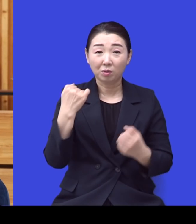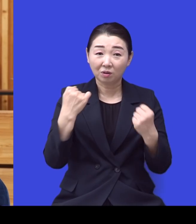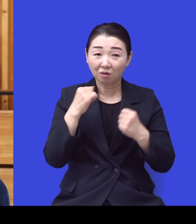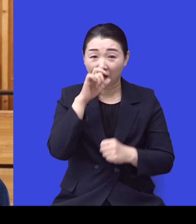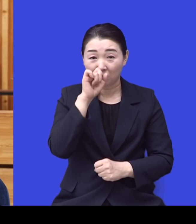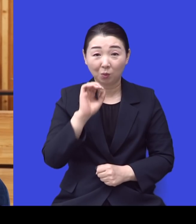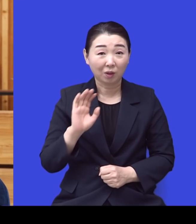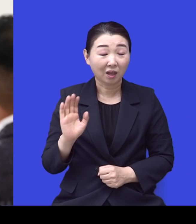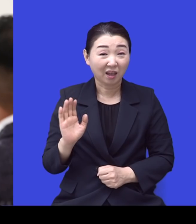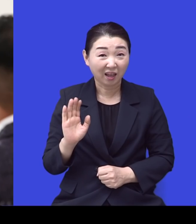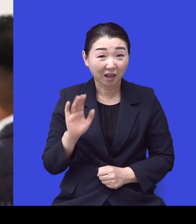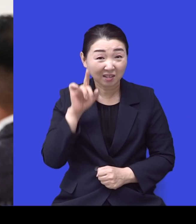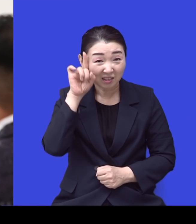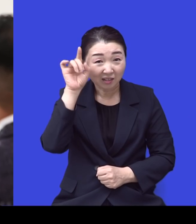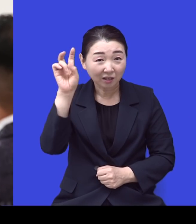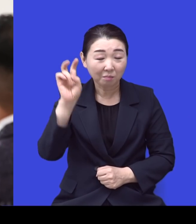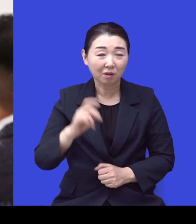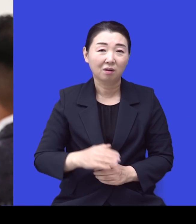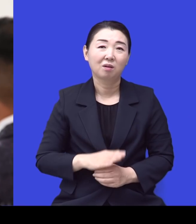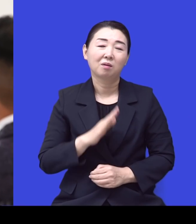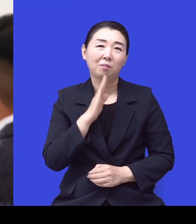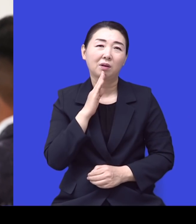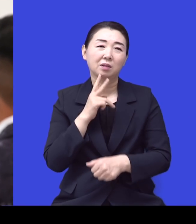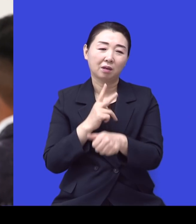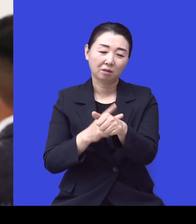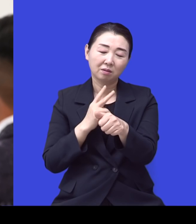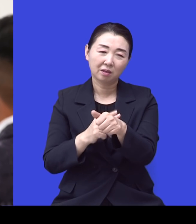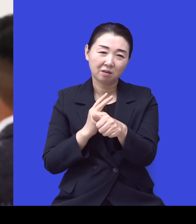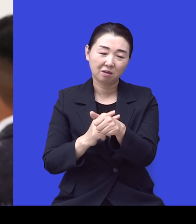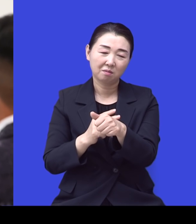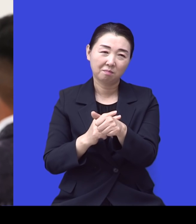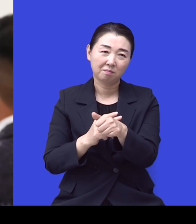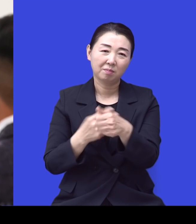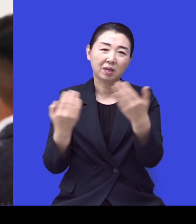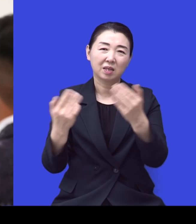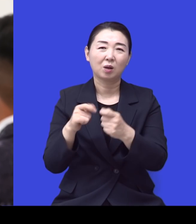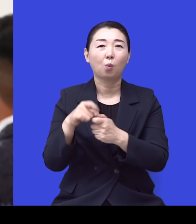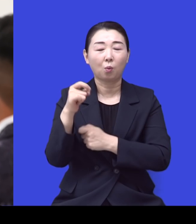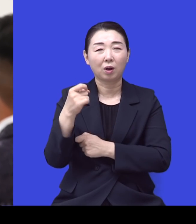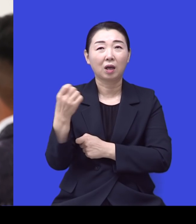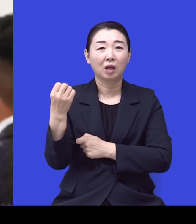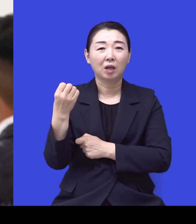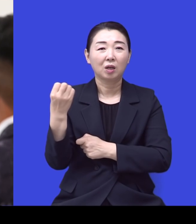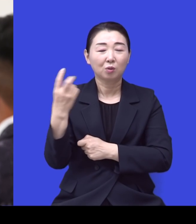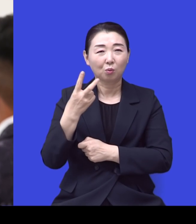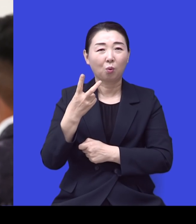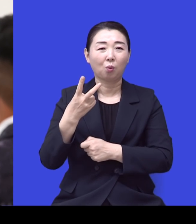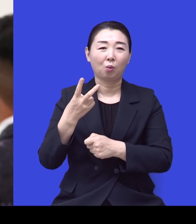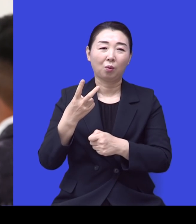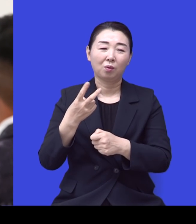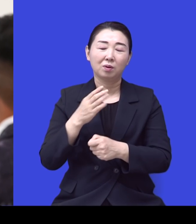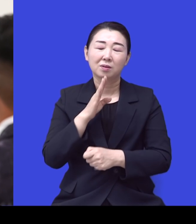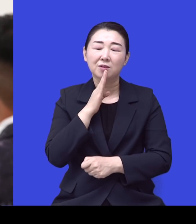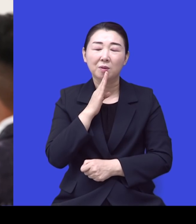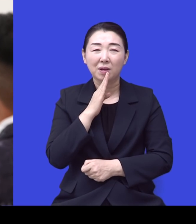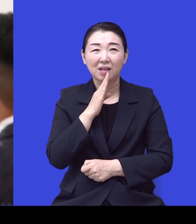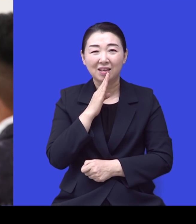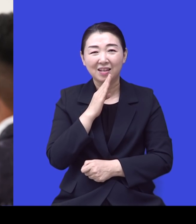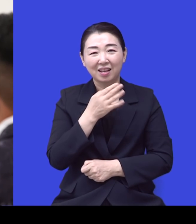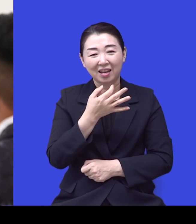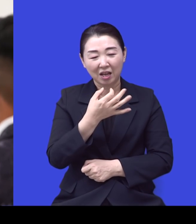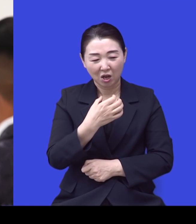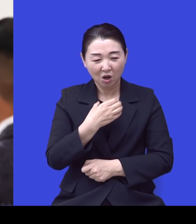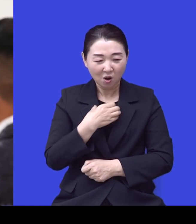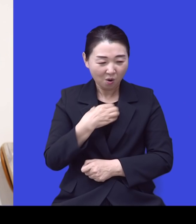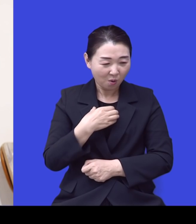좋으셨겠어요. 스트레스 많이 네, 받으시니까. 그렇죠. 선생님만 오래 하시고 예, 물 그러셨죠. 손에다가 물 한 번 안 대신 분이었는데 예. 정말 그런 일을 겪으시니까